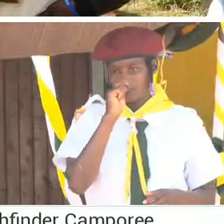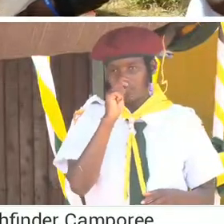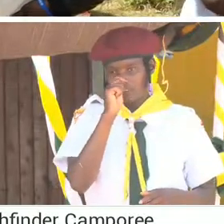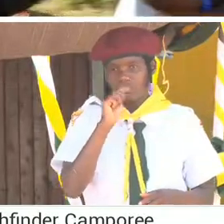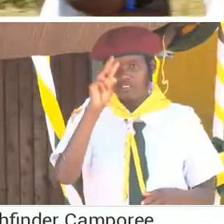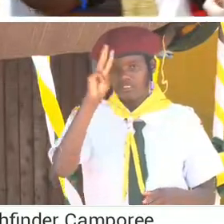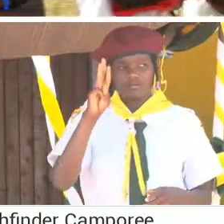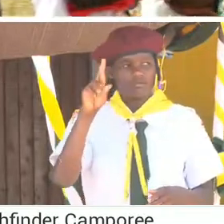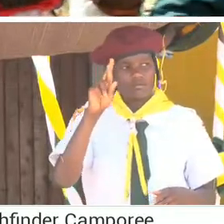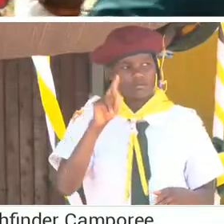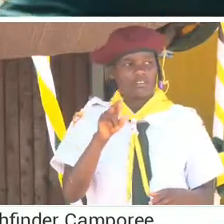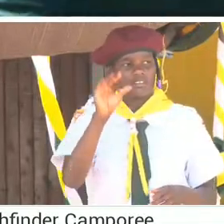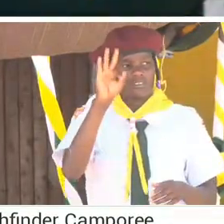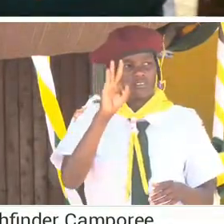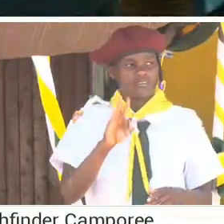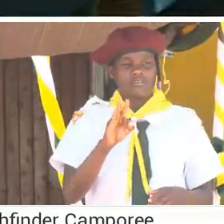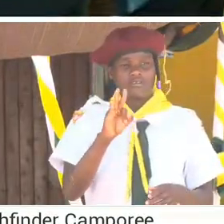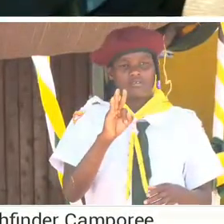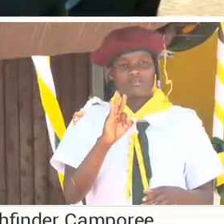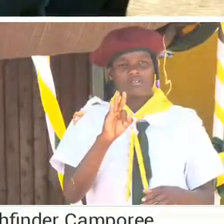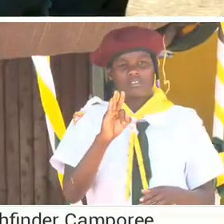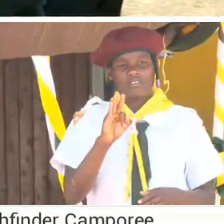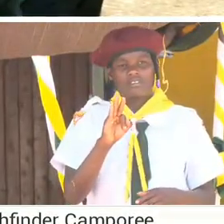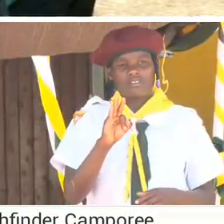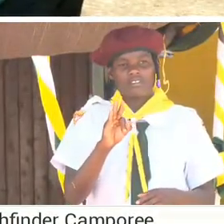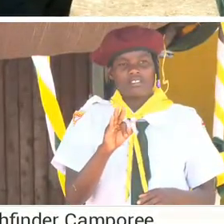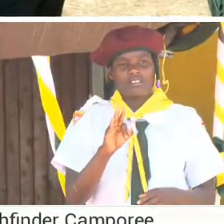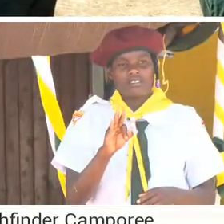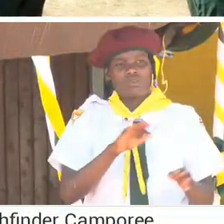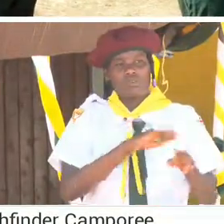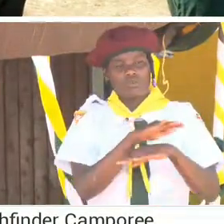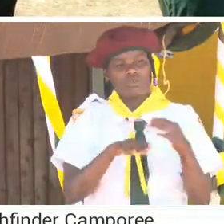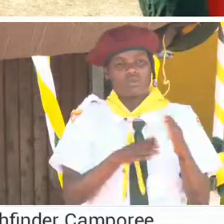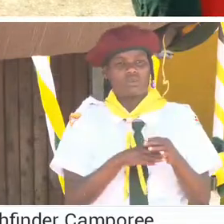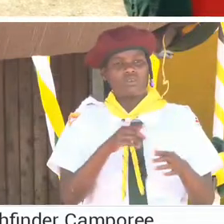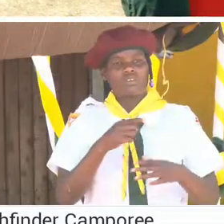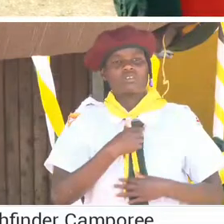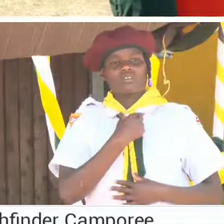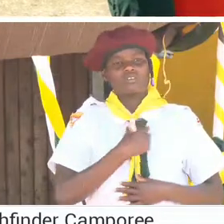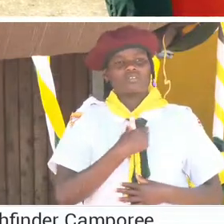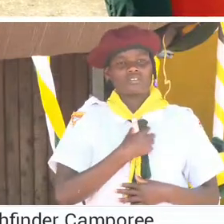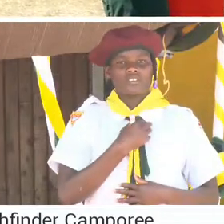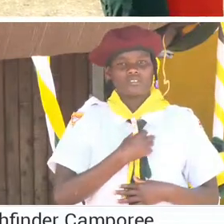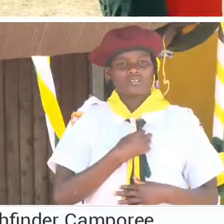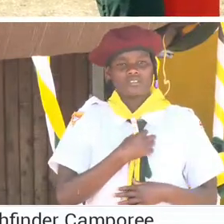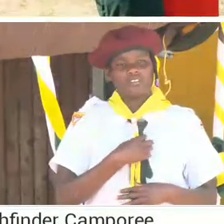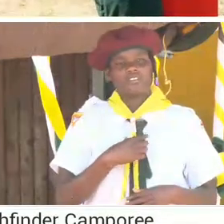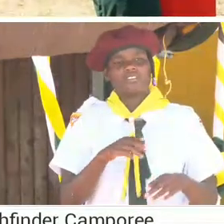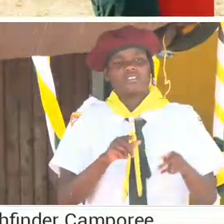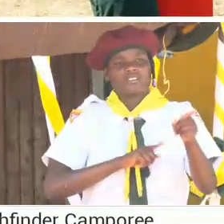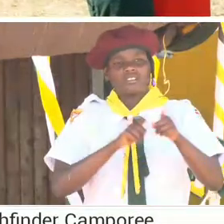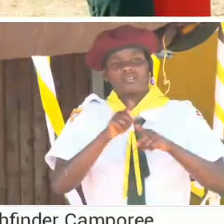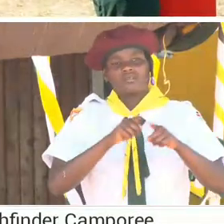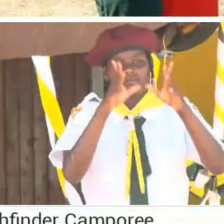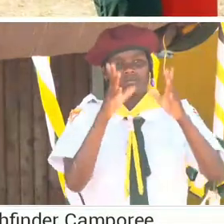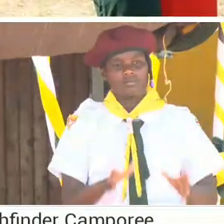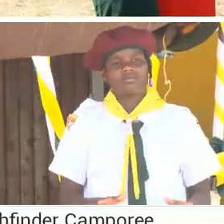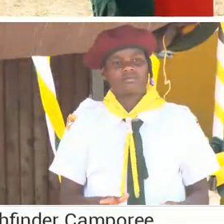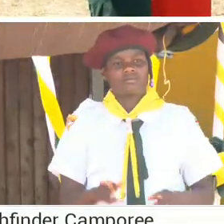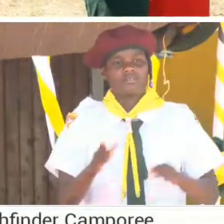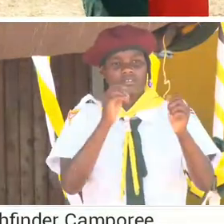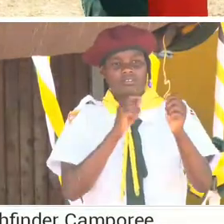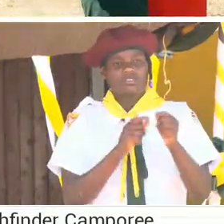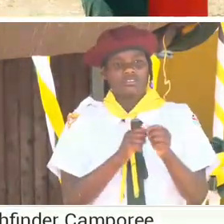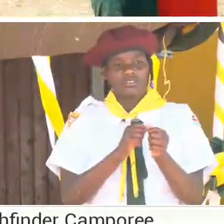viongozi wa mkutano huu na kwa watafuta njia wote na wageni wote, anawasalimu sana. Na mimi, wangapi wanazipokea salamu